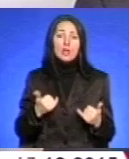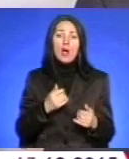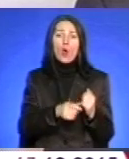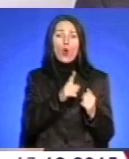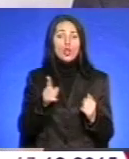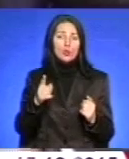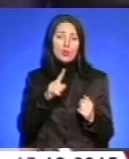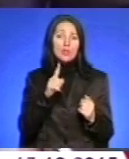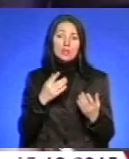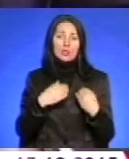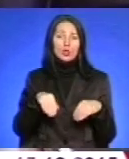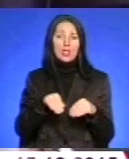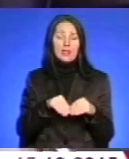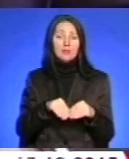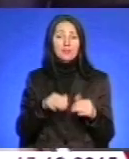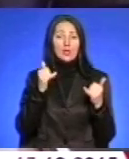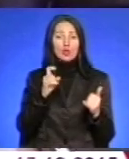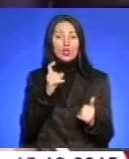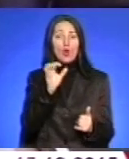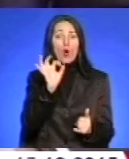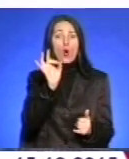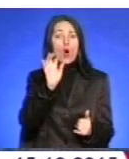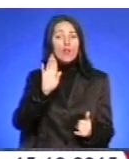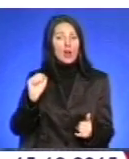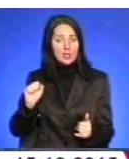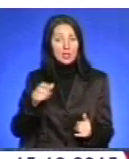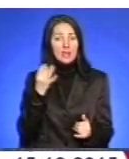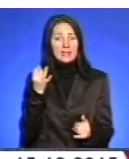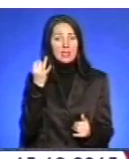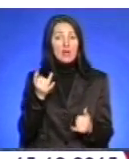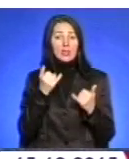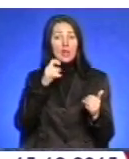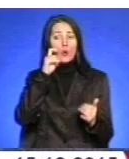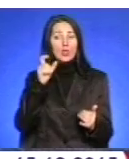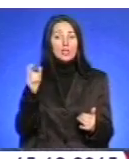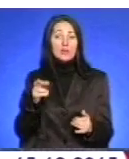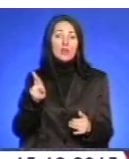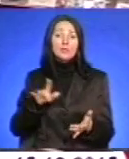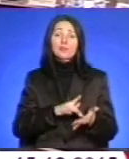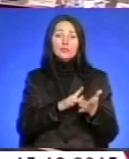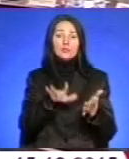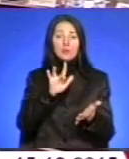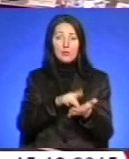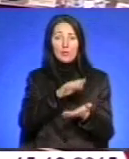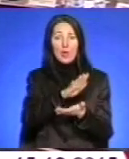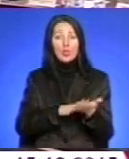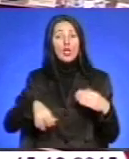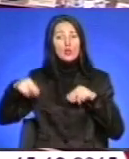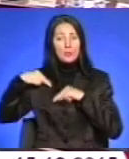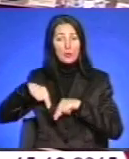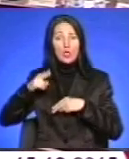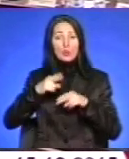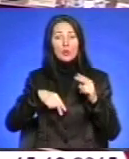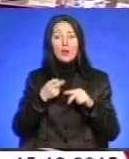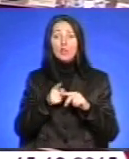родин. Сьогодні Хорватія цікава для українців як туристичний центр, тож подальшу співпрацю будуватимуть саме у цьому